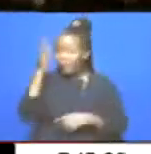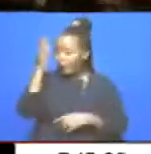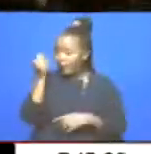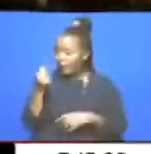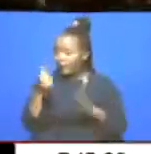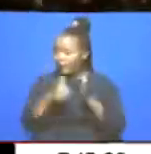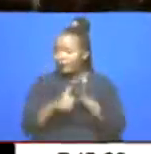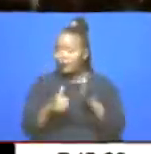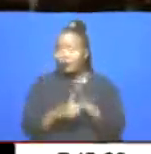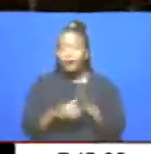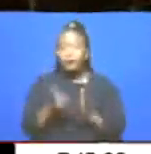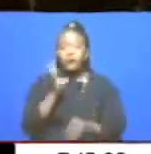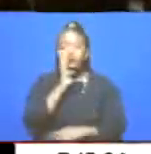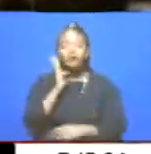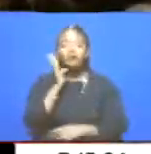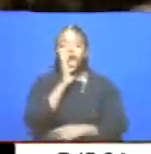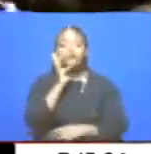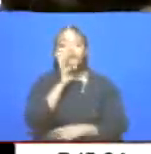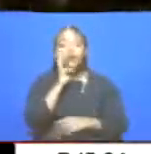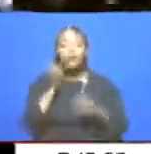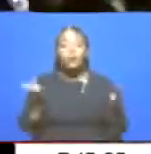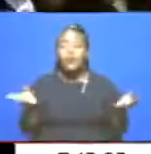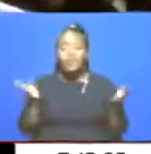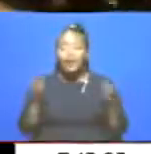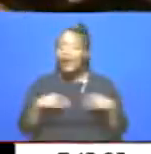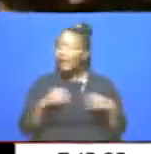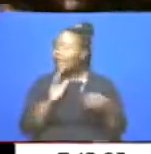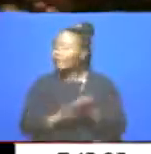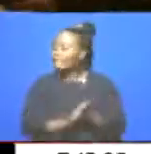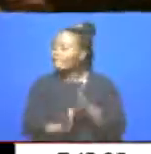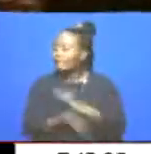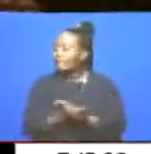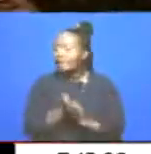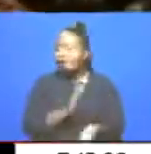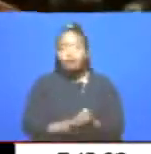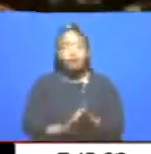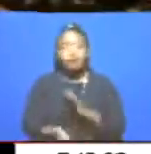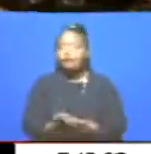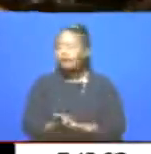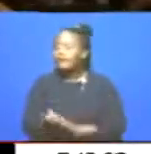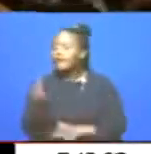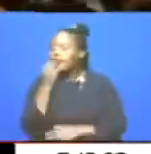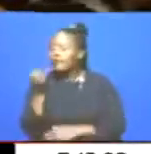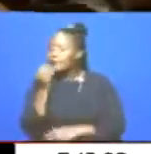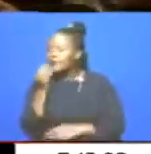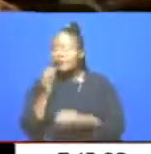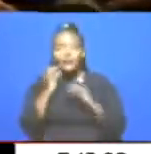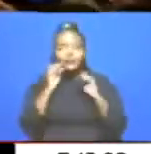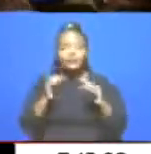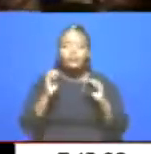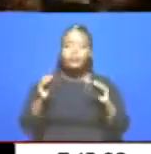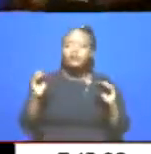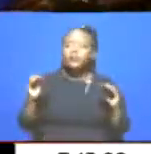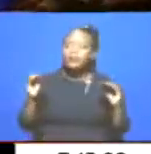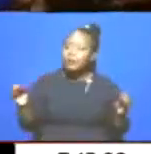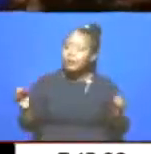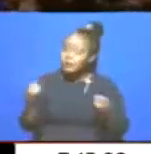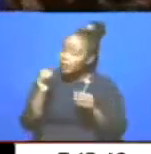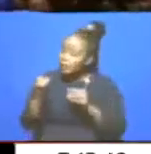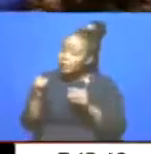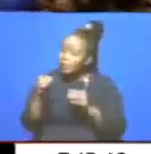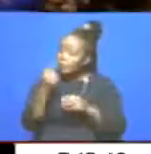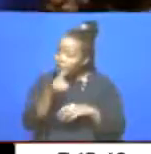sio hawana chochote chukukula. Hiyo jamii yote, kila jamii